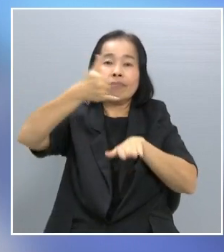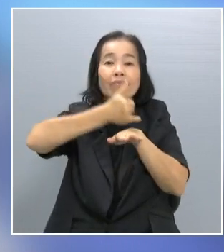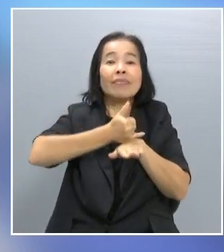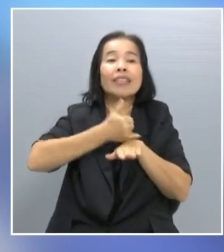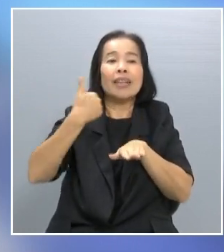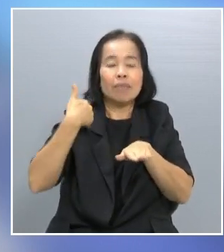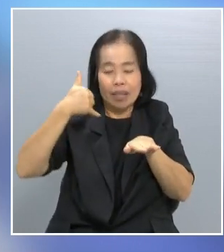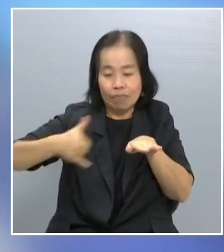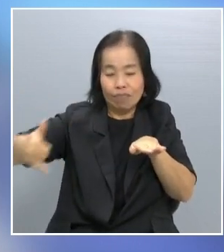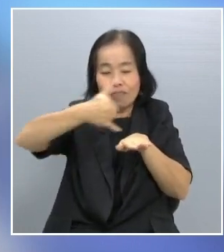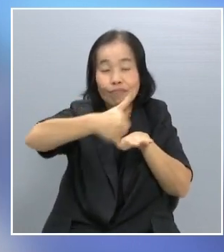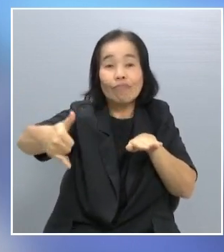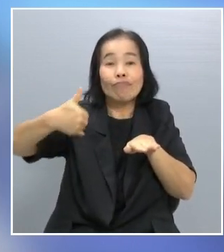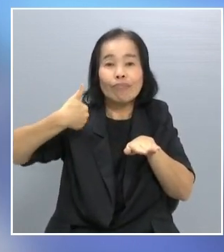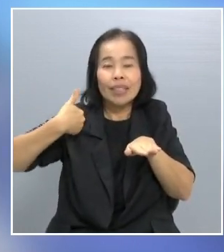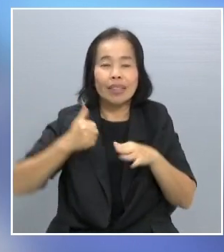ะคะ สอหอไง